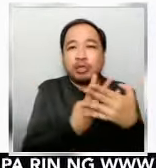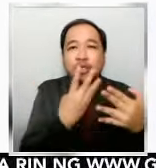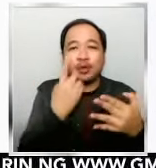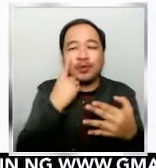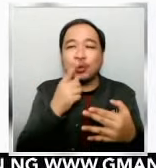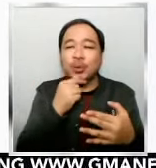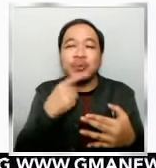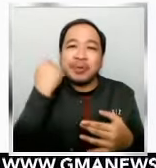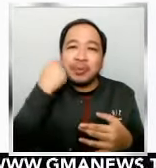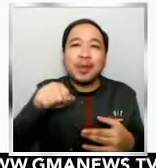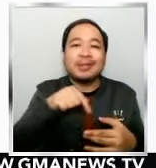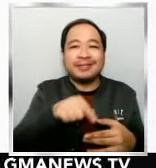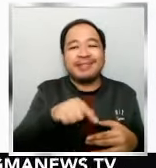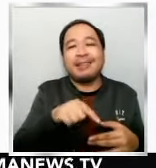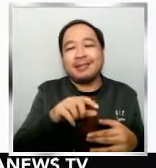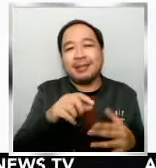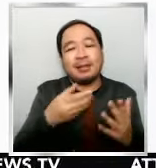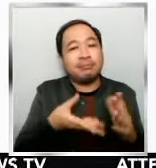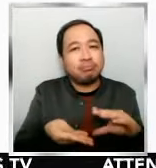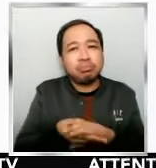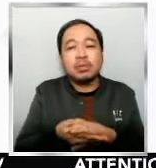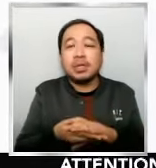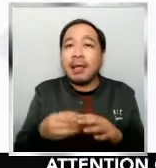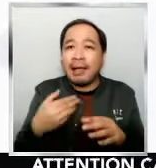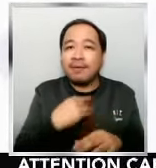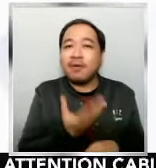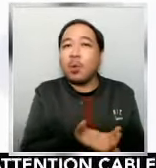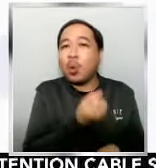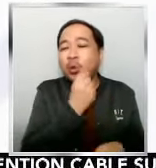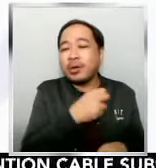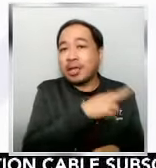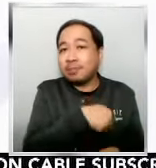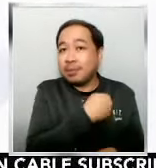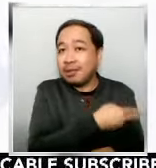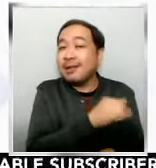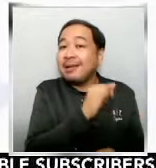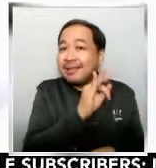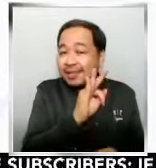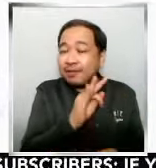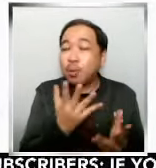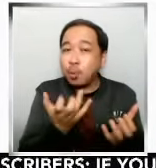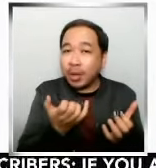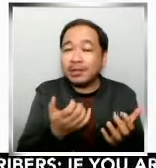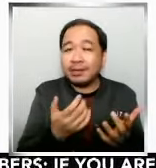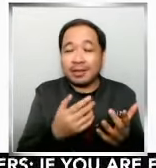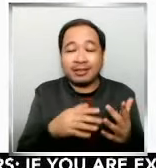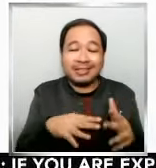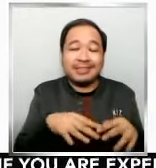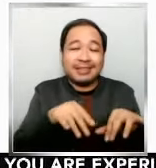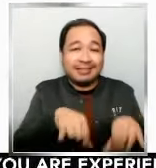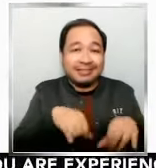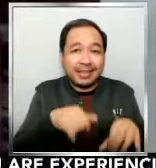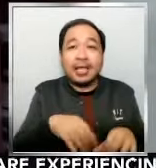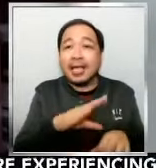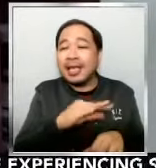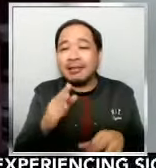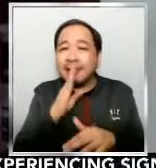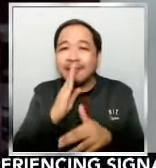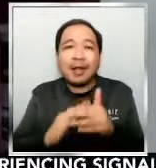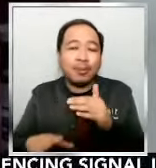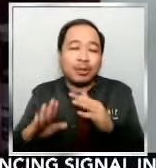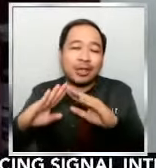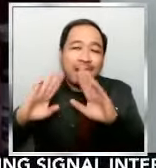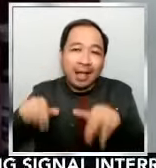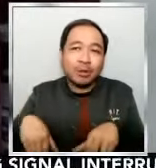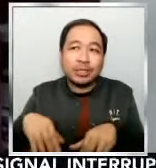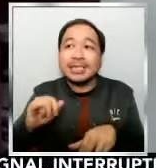ito ng sariling ospital para sa mga magpapa-hospital arrest at maliit na kubo para naman sa mga papayagan ng korte na ma-house arrest. Sa